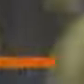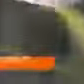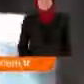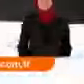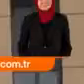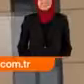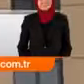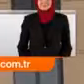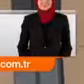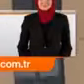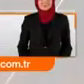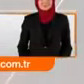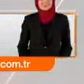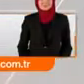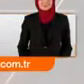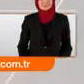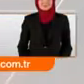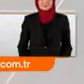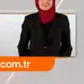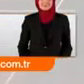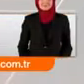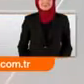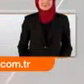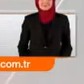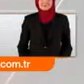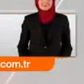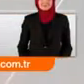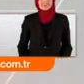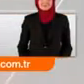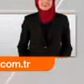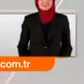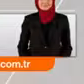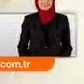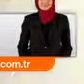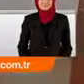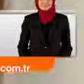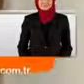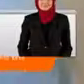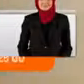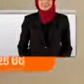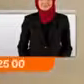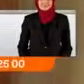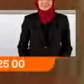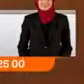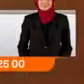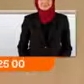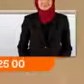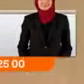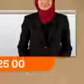ol Hoş geldin her sorunu görmek istiyorum üniversitelerinin kesik Açılması lazım